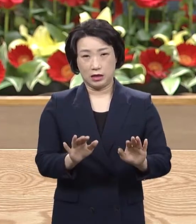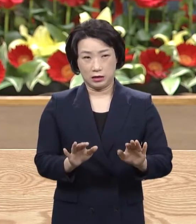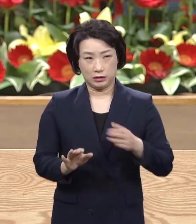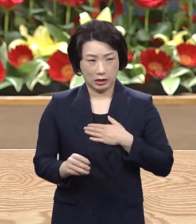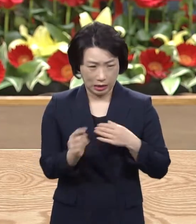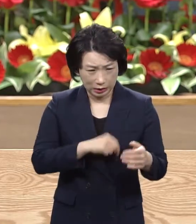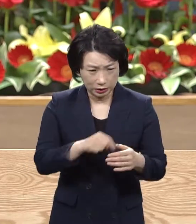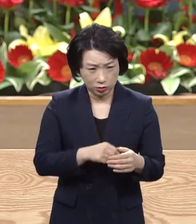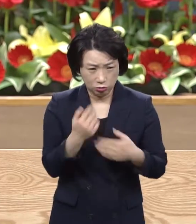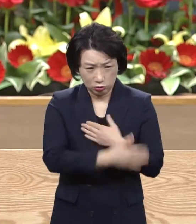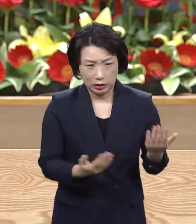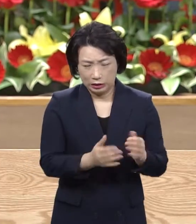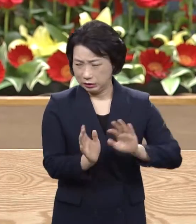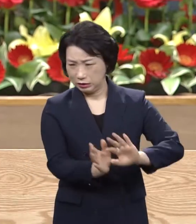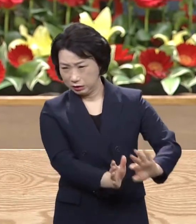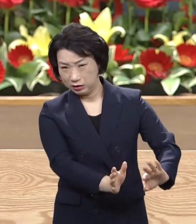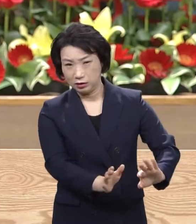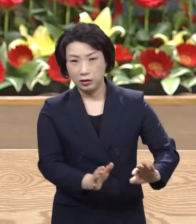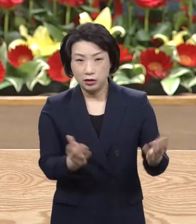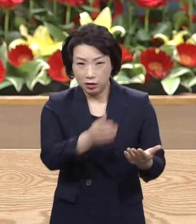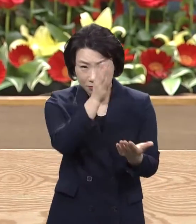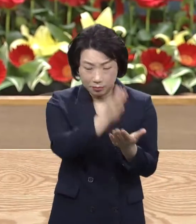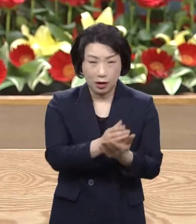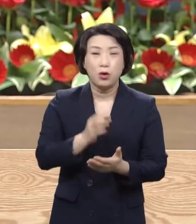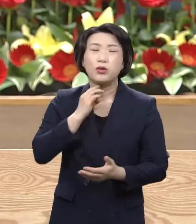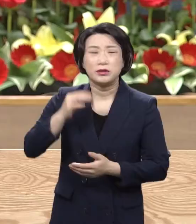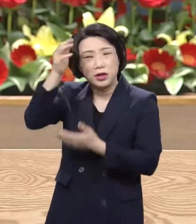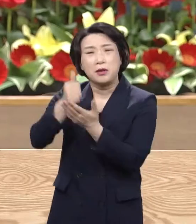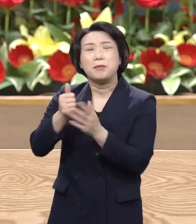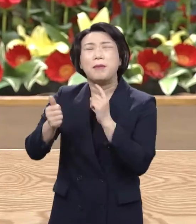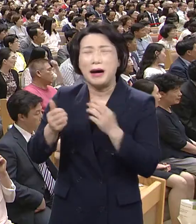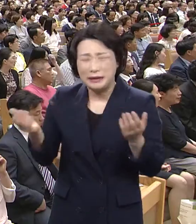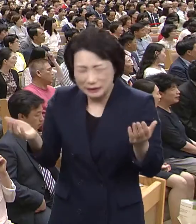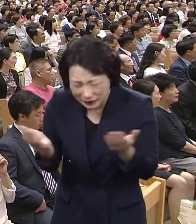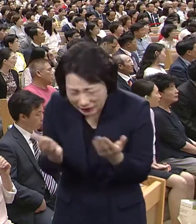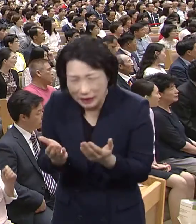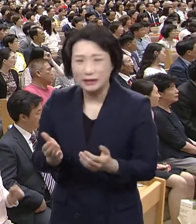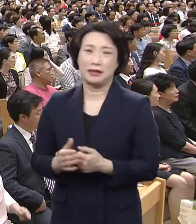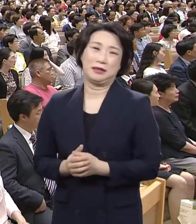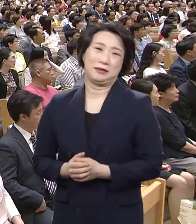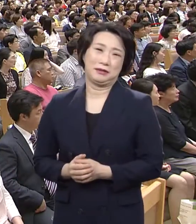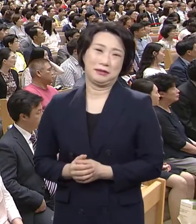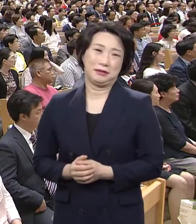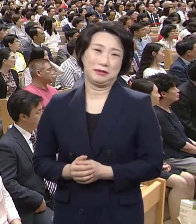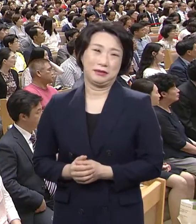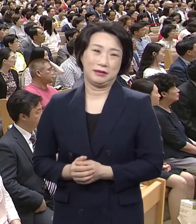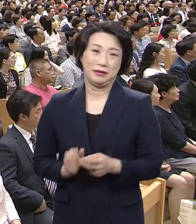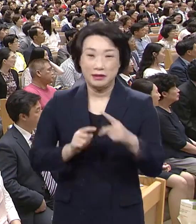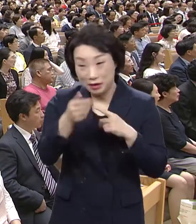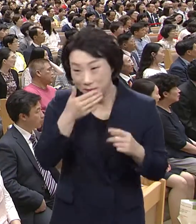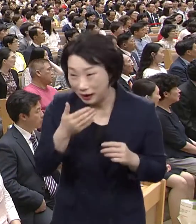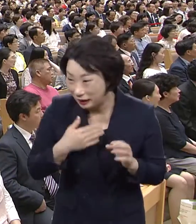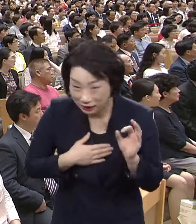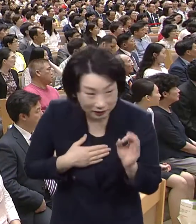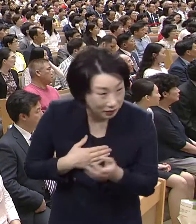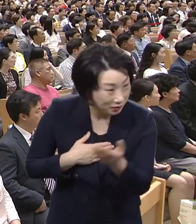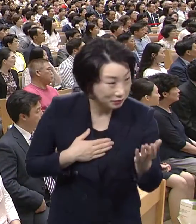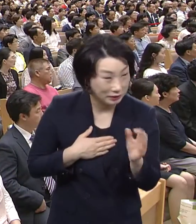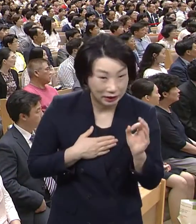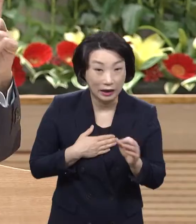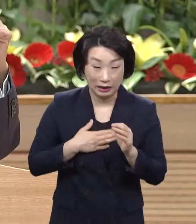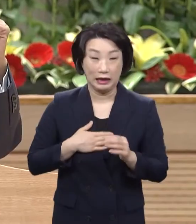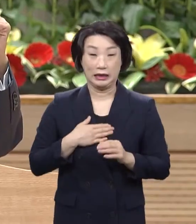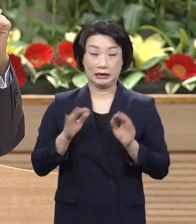내게서 역사하지 않고 오직 성령만 역사하도록 하셨다. 이해되십니까?